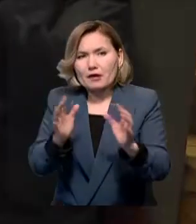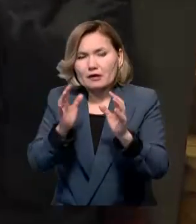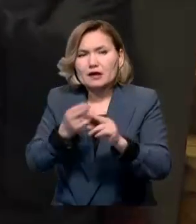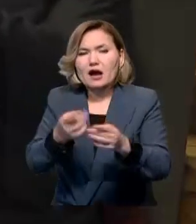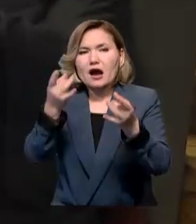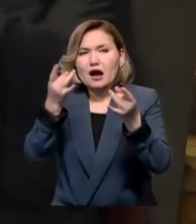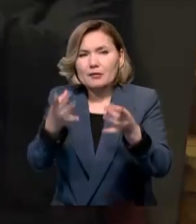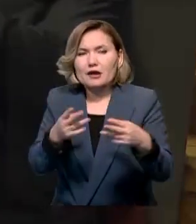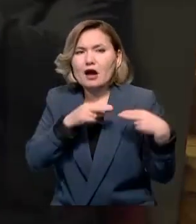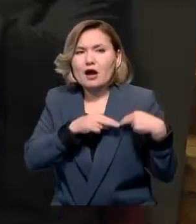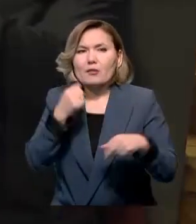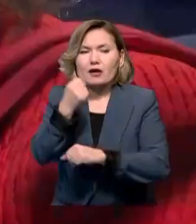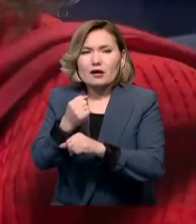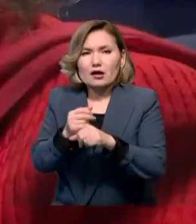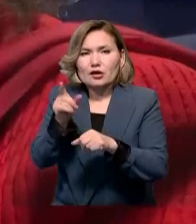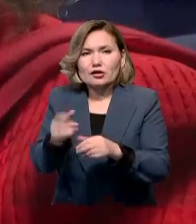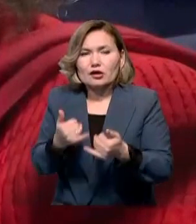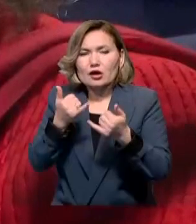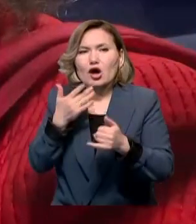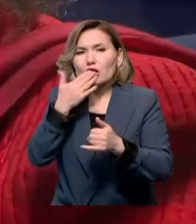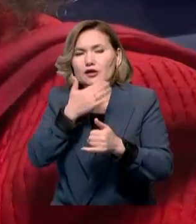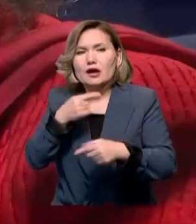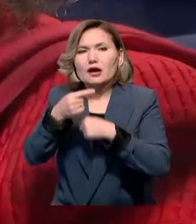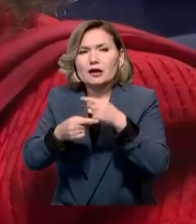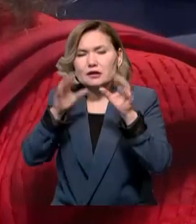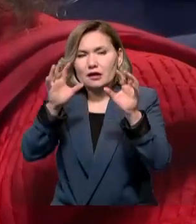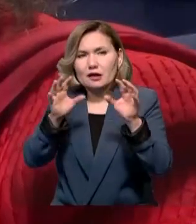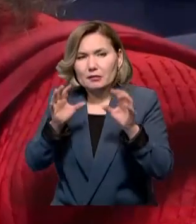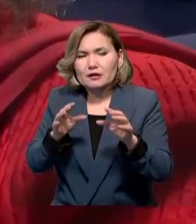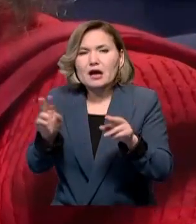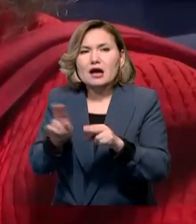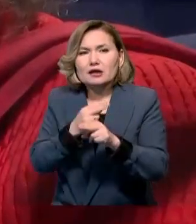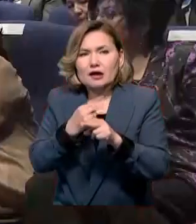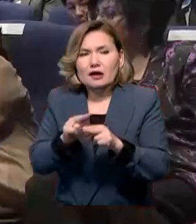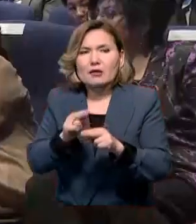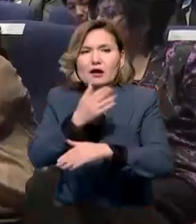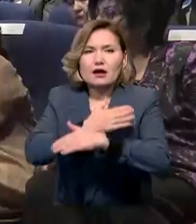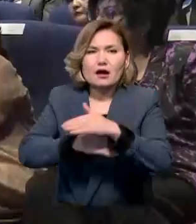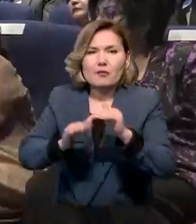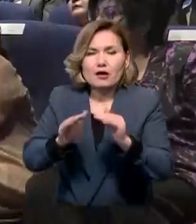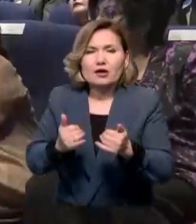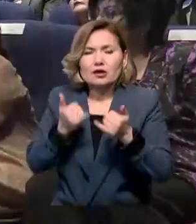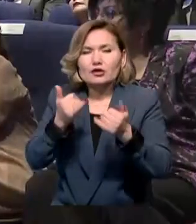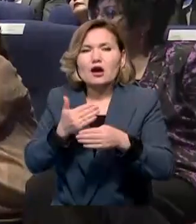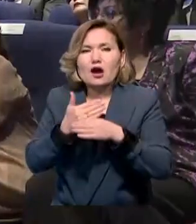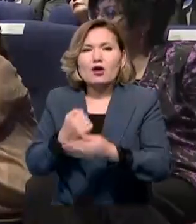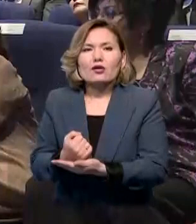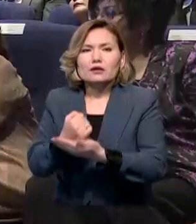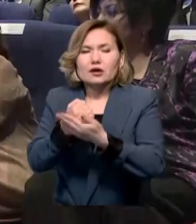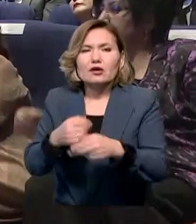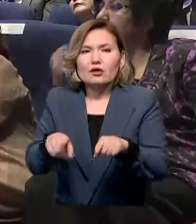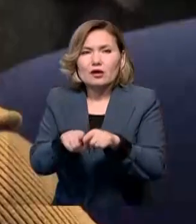қарапайым еңбек адамы, ұлттық дәстүр, тәрбие мүмкіндігі шектеулі азаматтарға қолдау көрсету